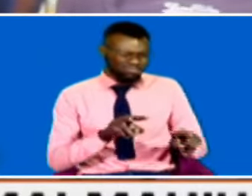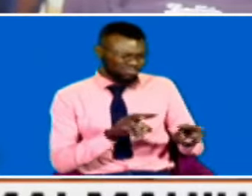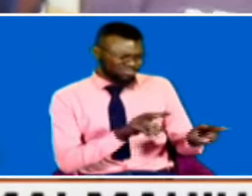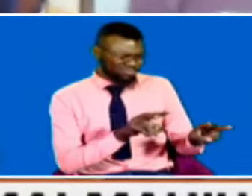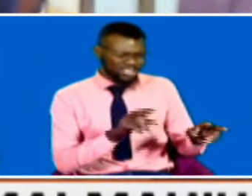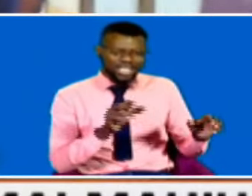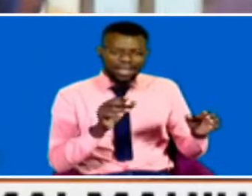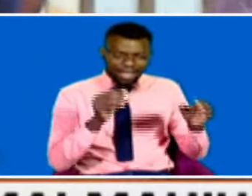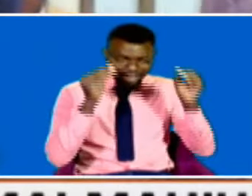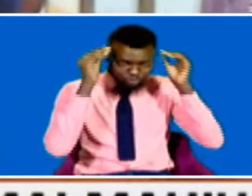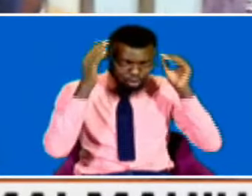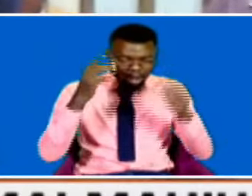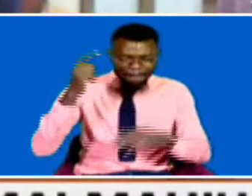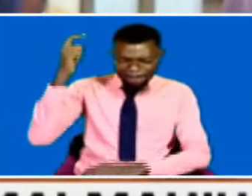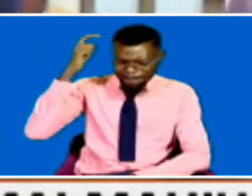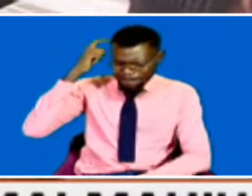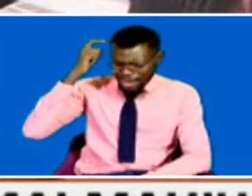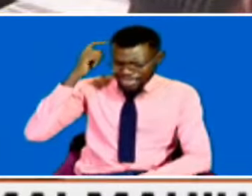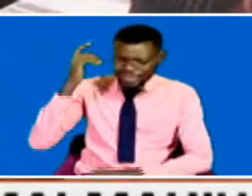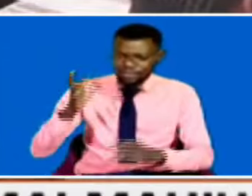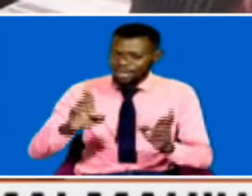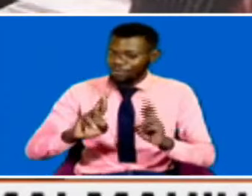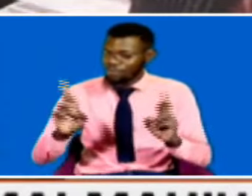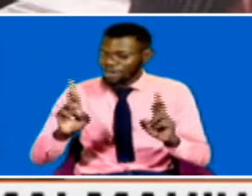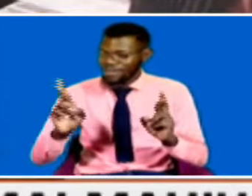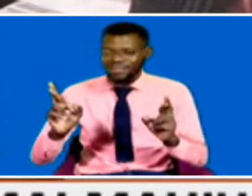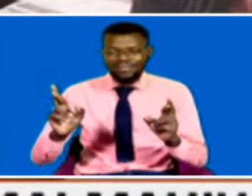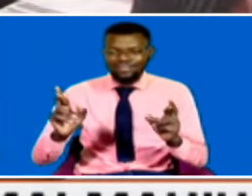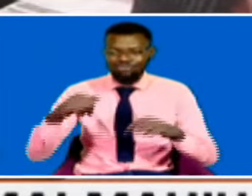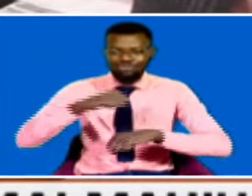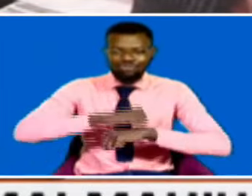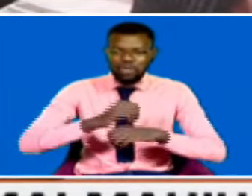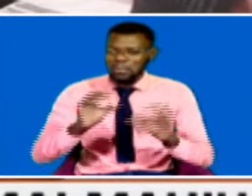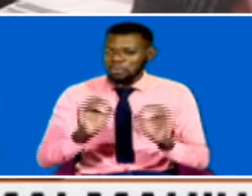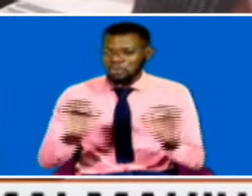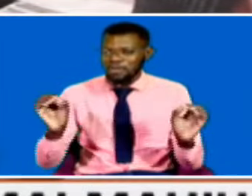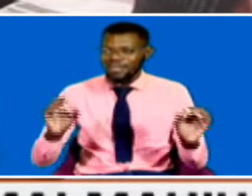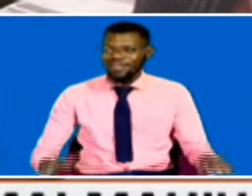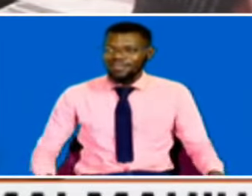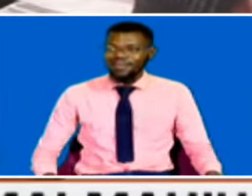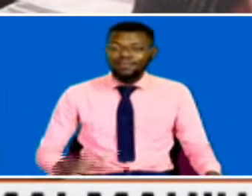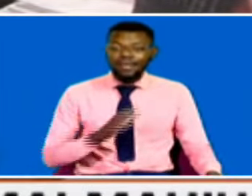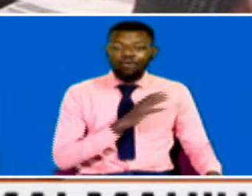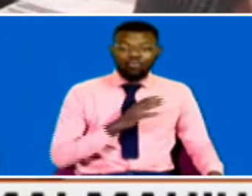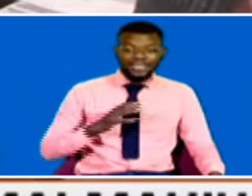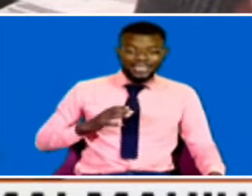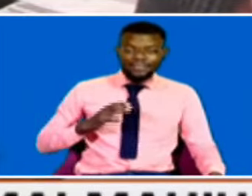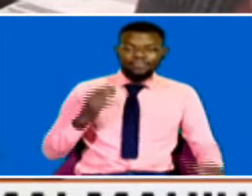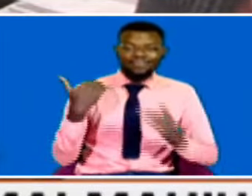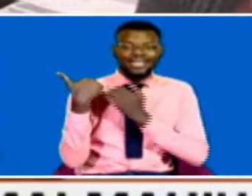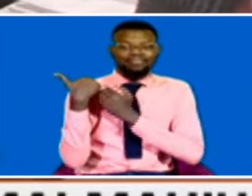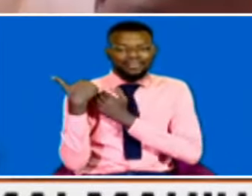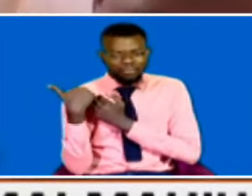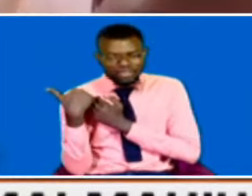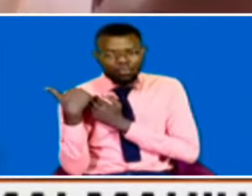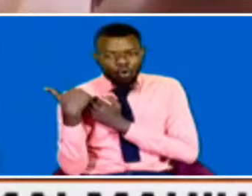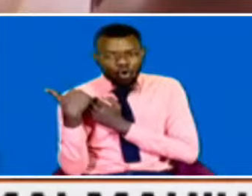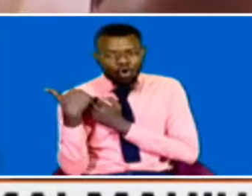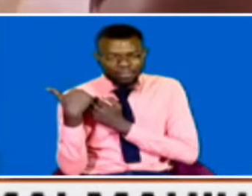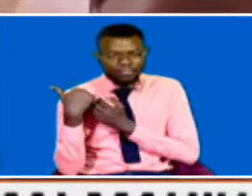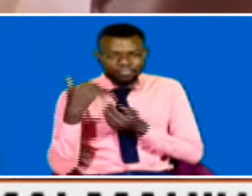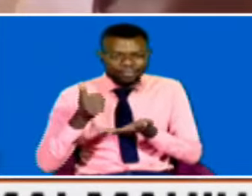bado hazijakuwa sawa. Haya yanajiri baada ya kamati iliyoteuliwa kuangazia masuala yanayokumba